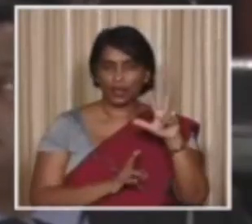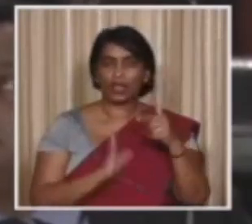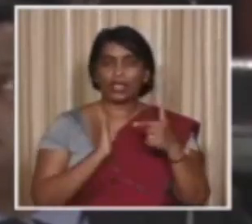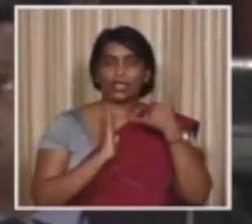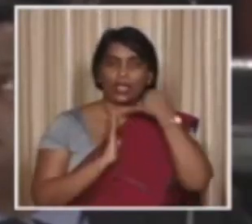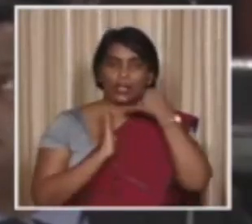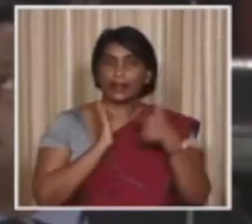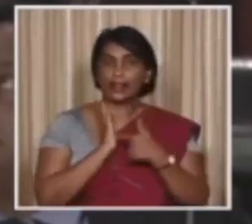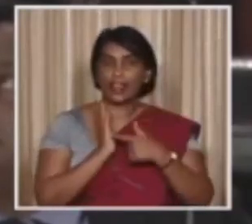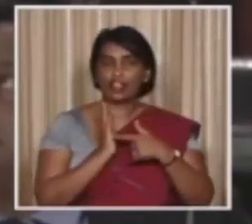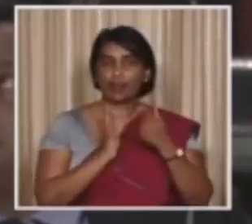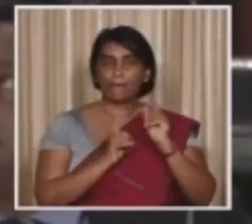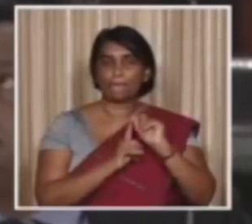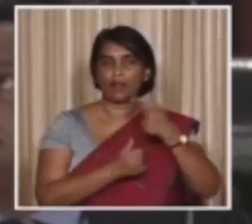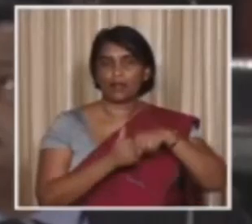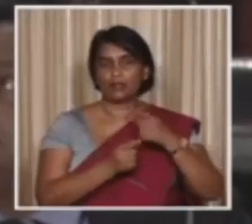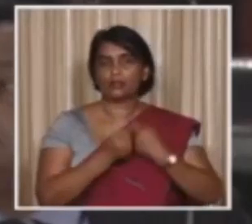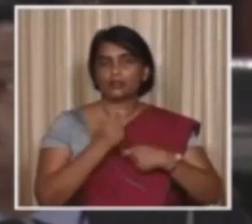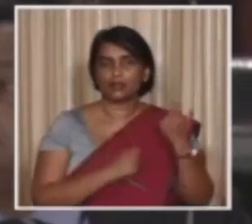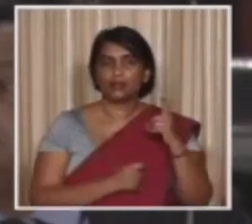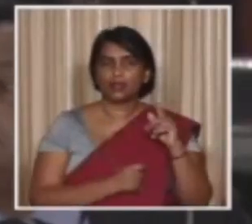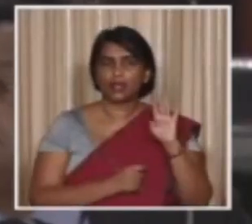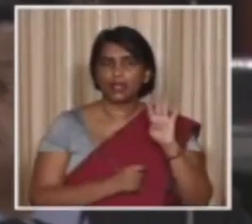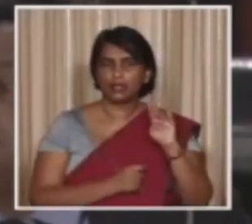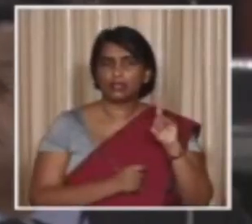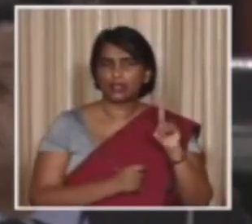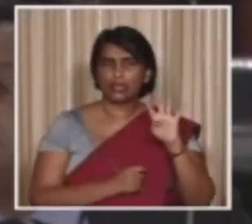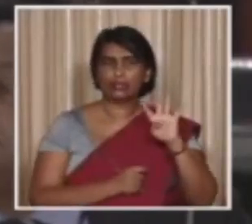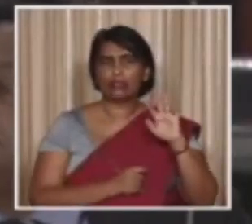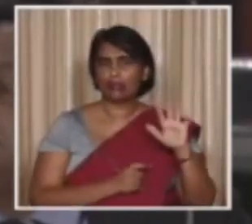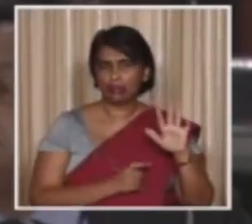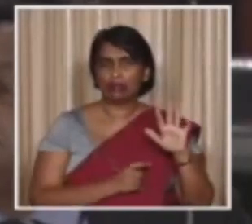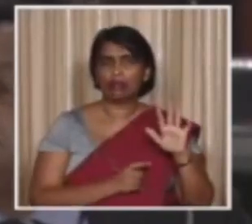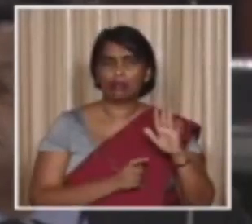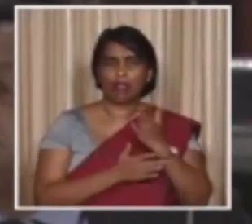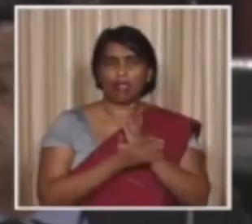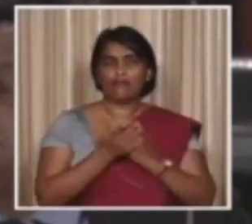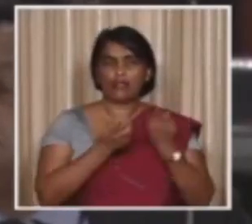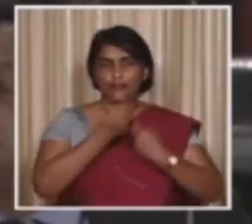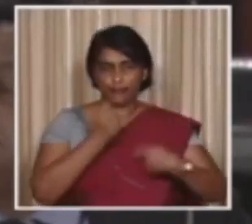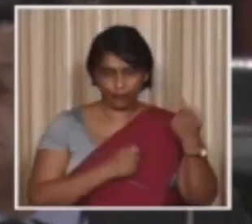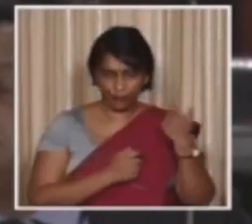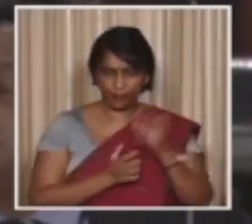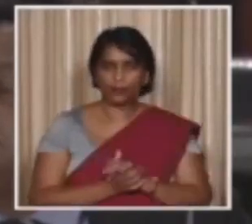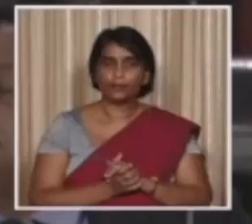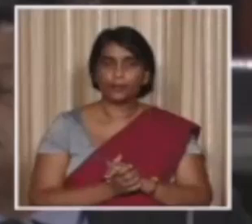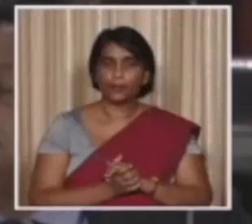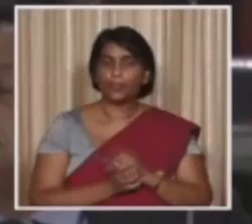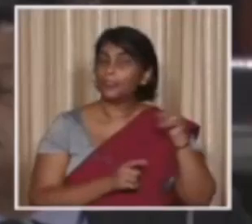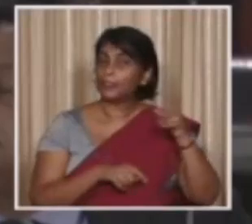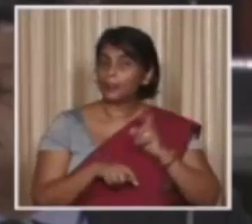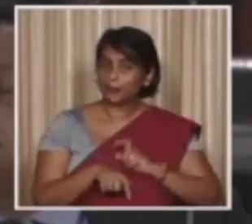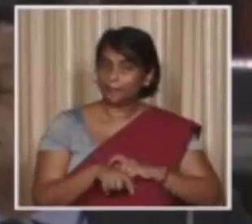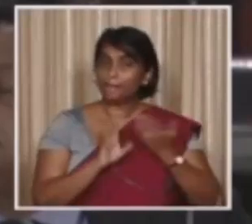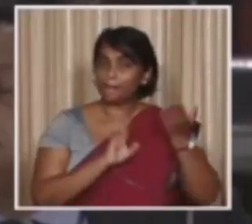එක ප්‍රතිභූගත කරේ. ඒ වෙලාවේ 41යි 49 හැටියට තමයි ඔක ප්‍රතිභූගත කරේ. ඒ වෙලාවේ